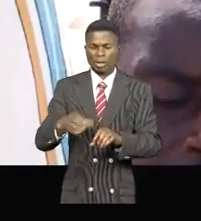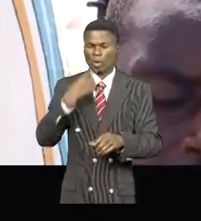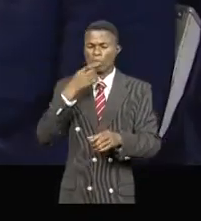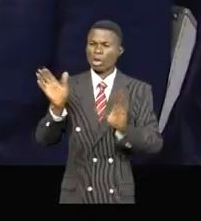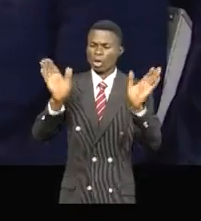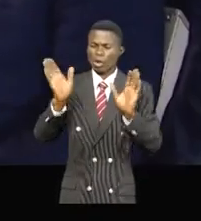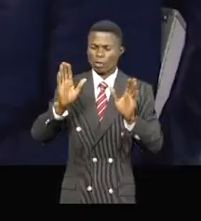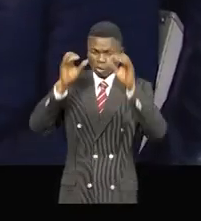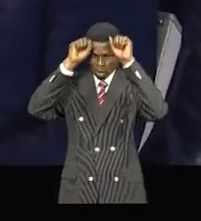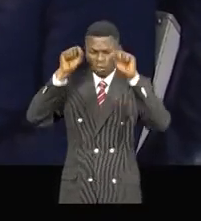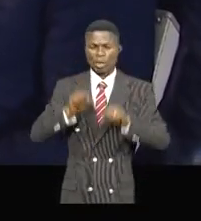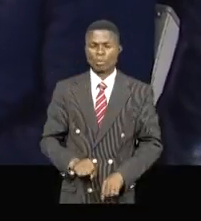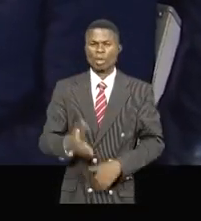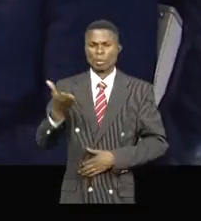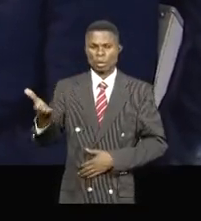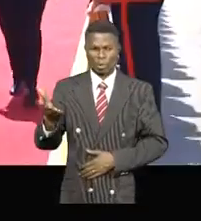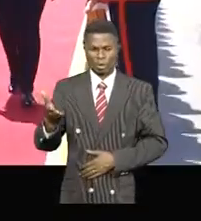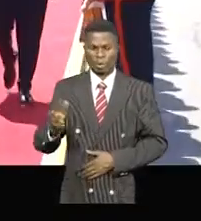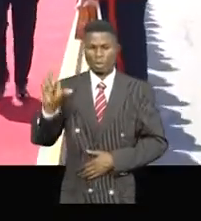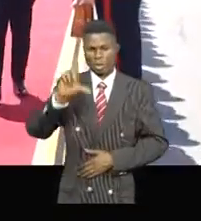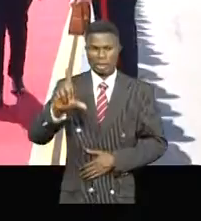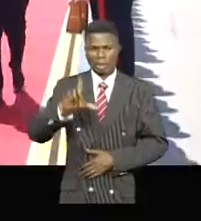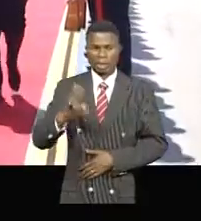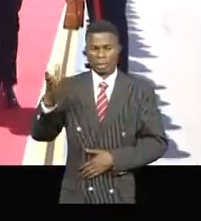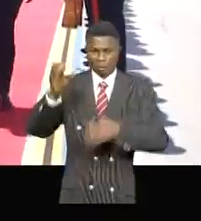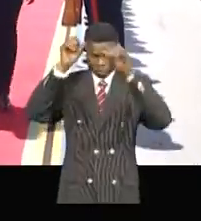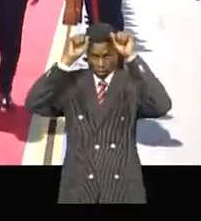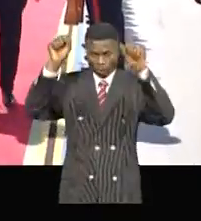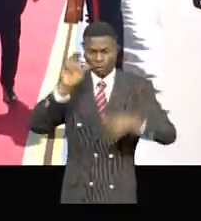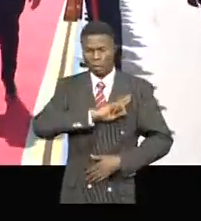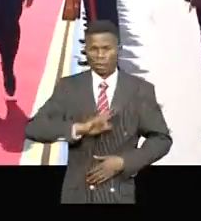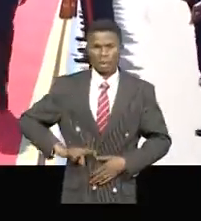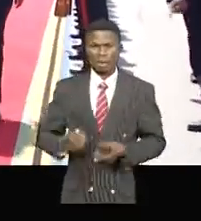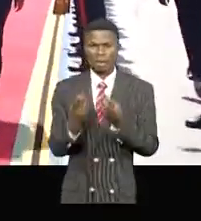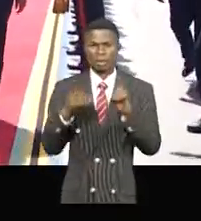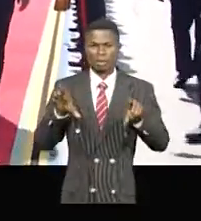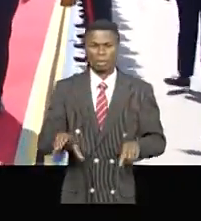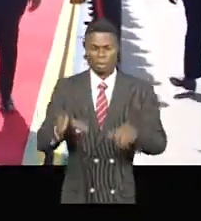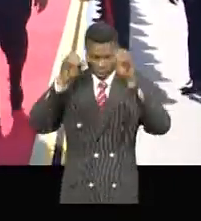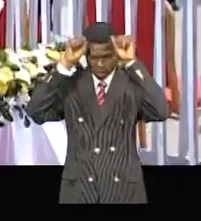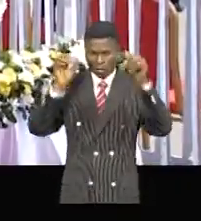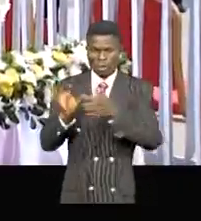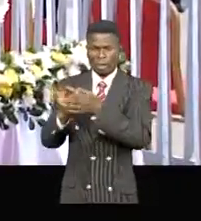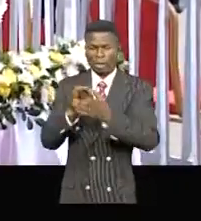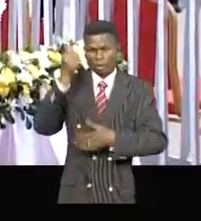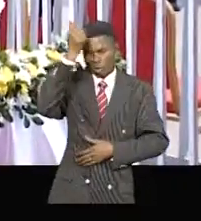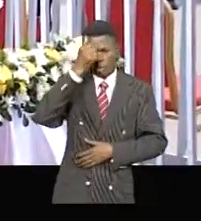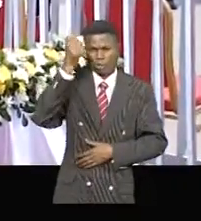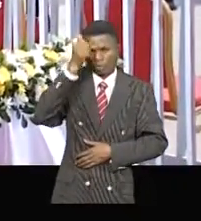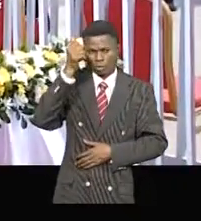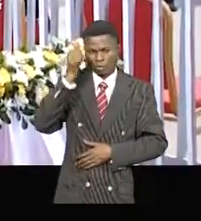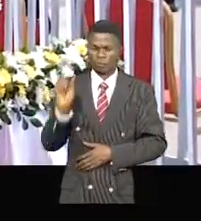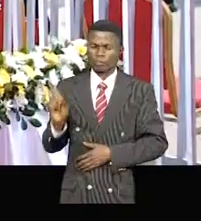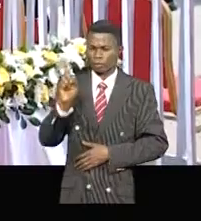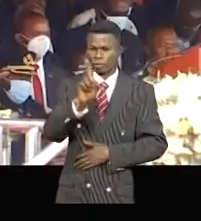pairs africains. Arrivé ce même lundi à Dodoma, le président de la République démocratique du Congo et président en exercice de l'Union africaine a fait